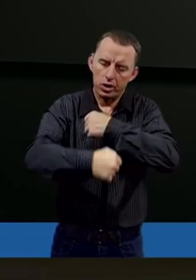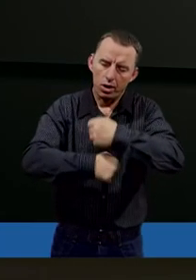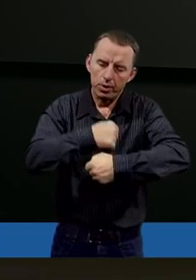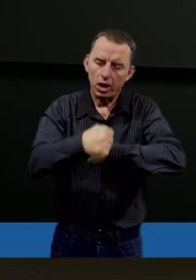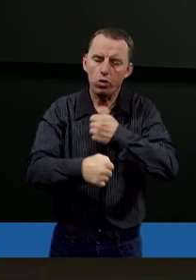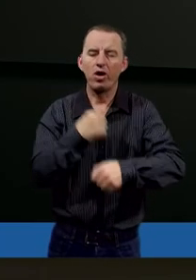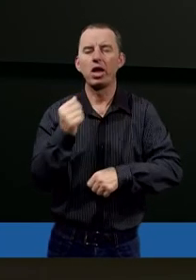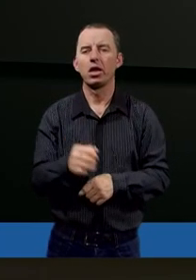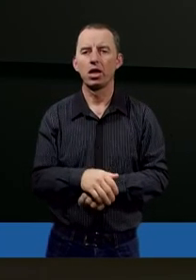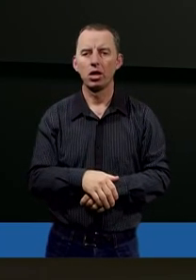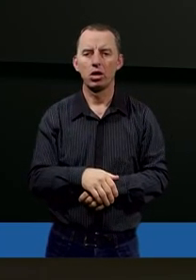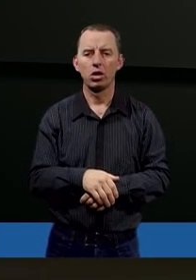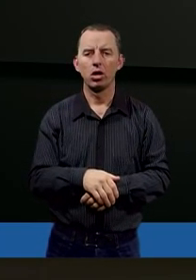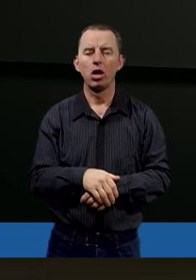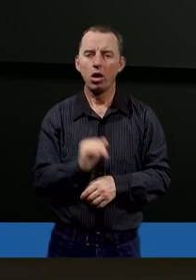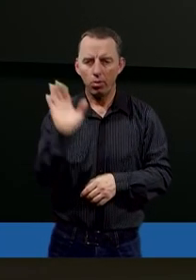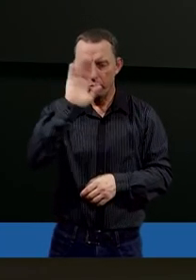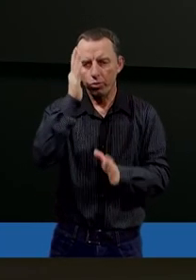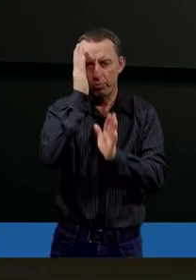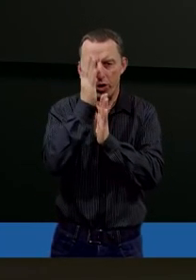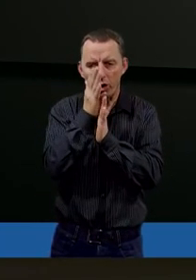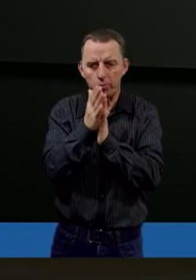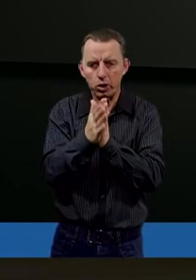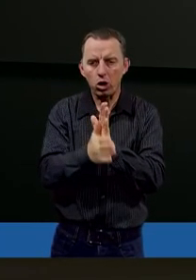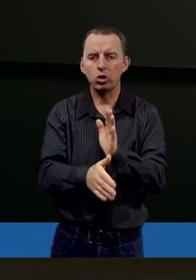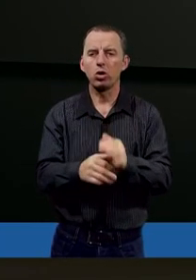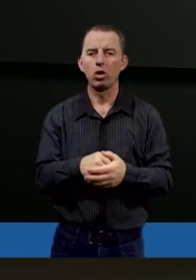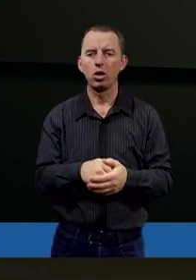przepracowani, albo po prostu